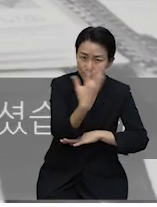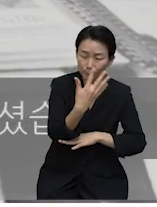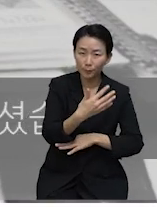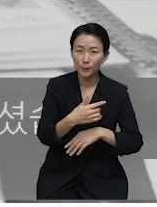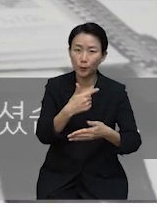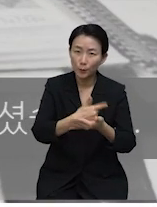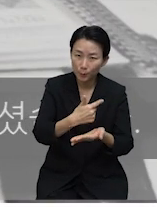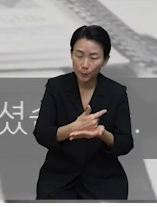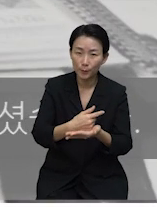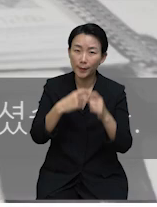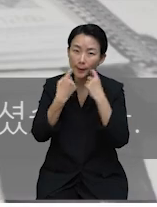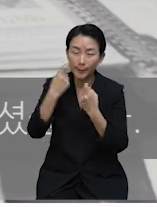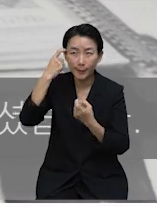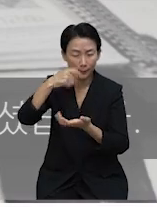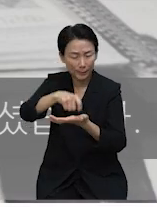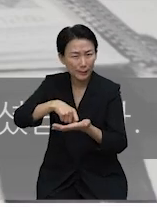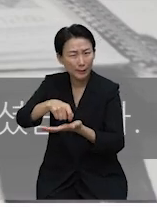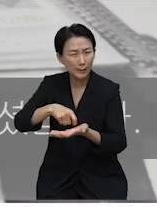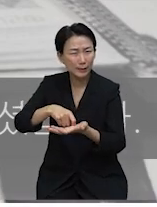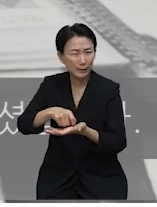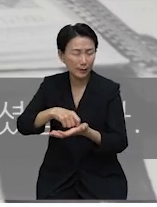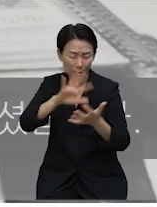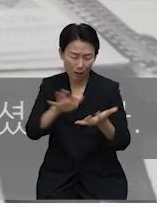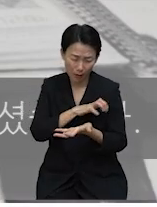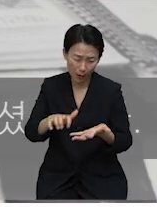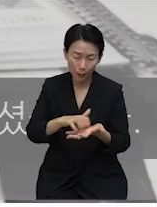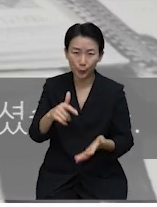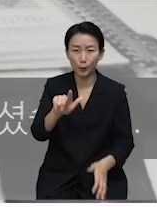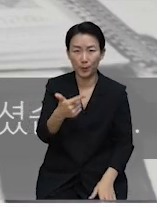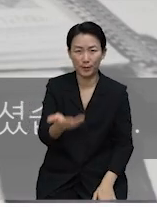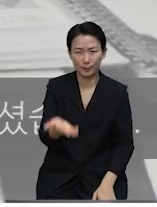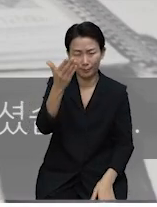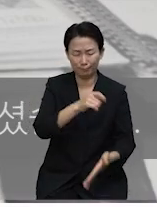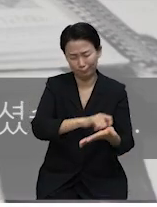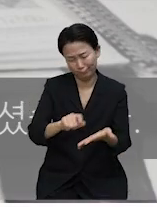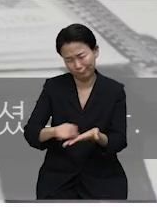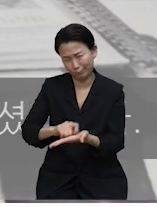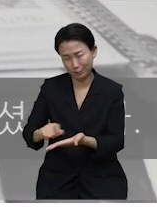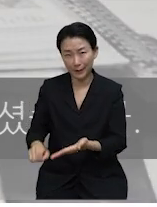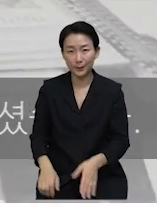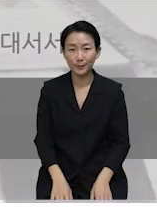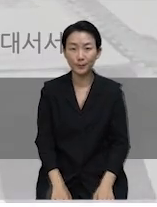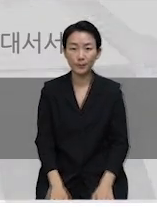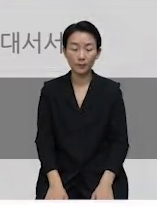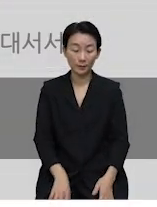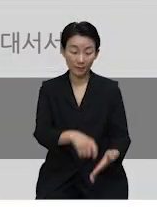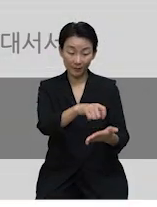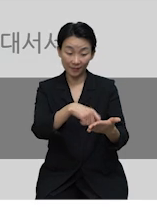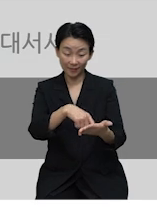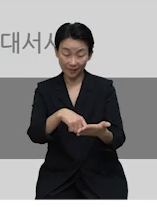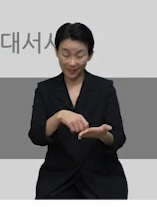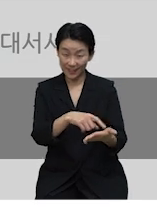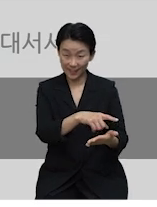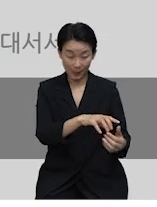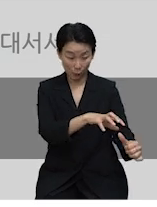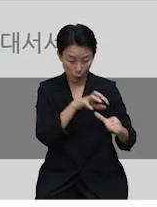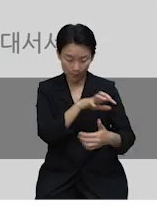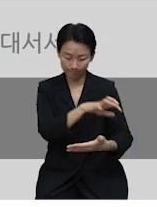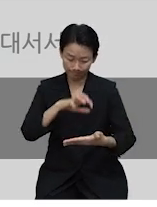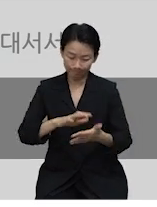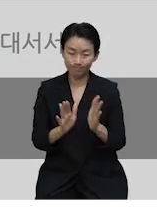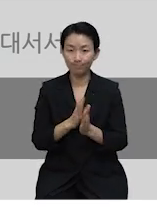연재, 논문, 수필 등 여러 지면을 통해 600여 편 정도 남기셨습니다. 그리고 이러한